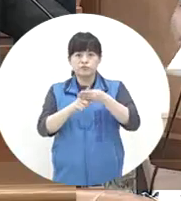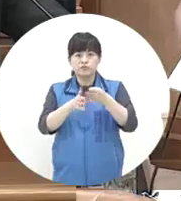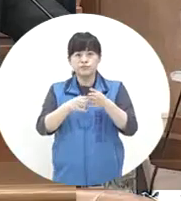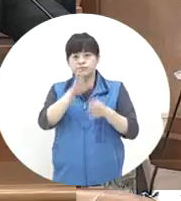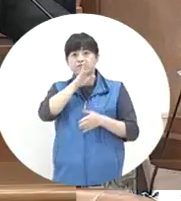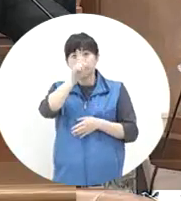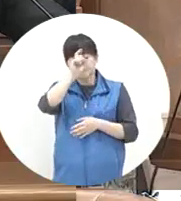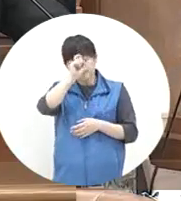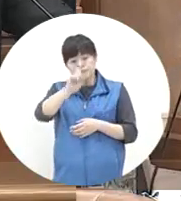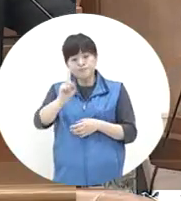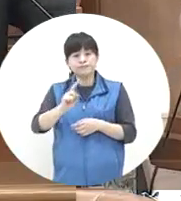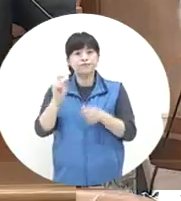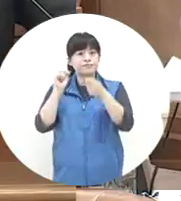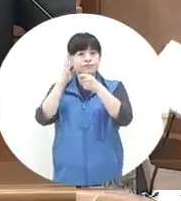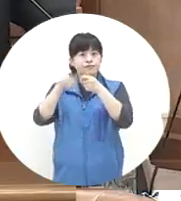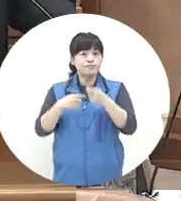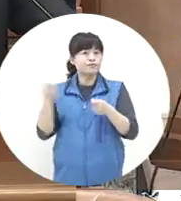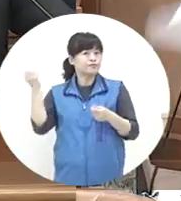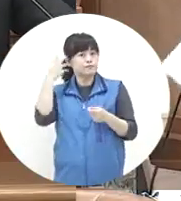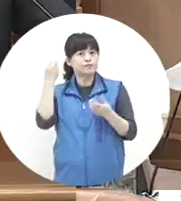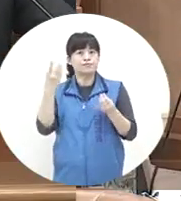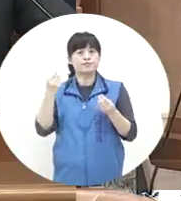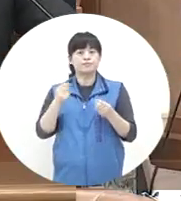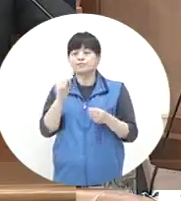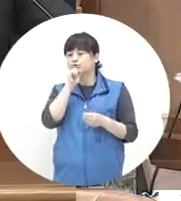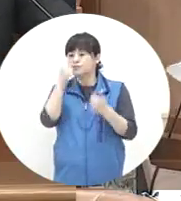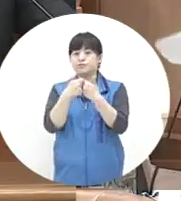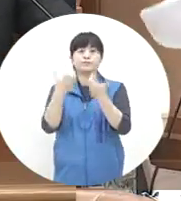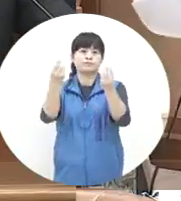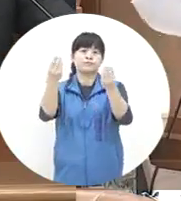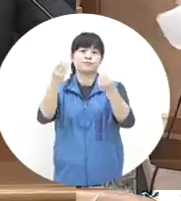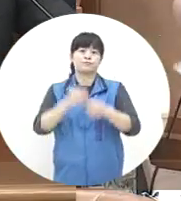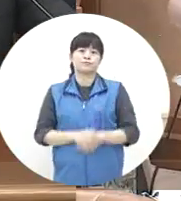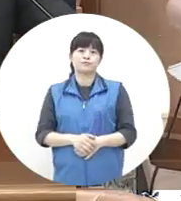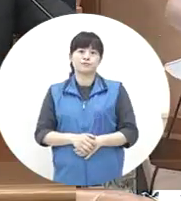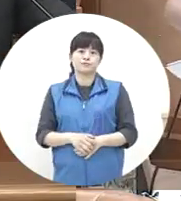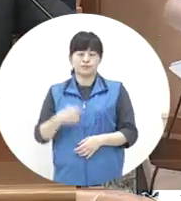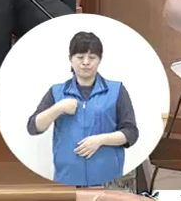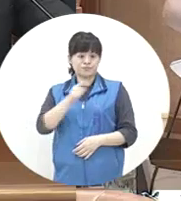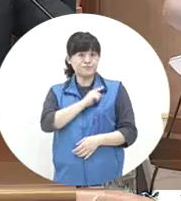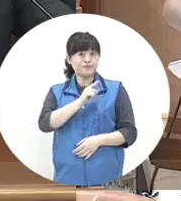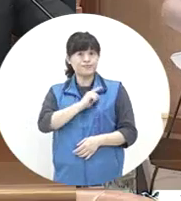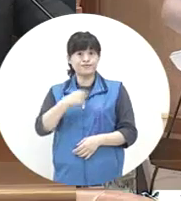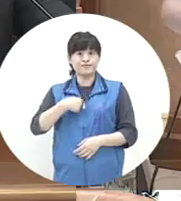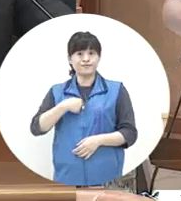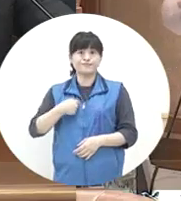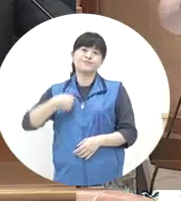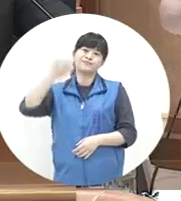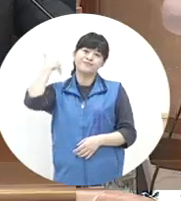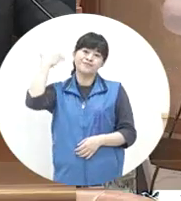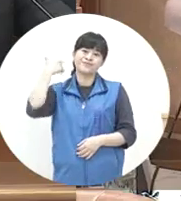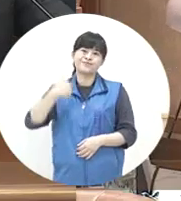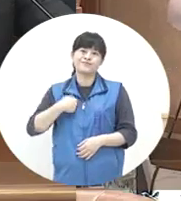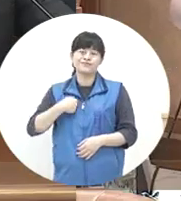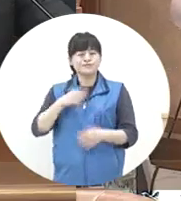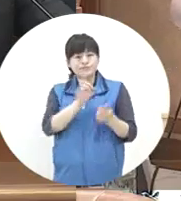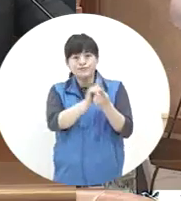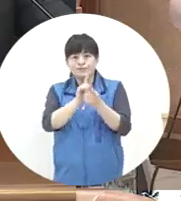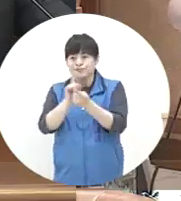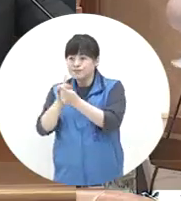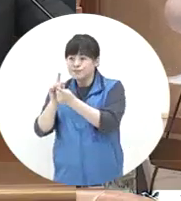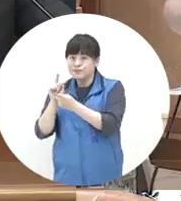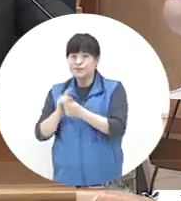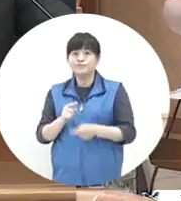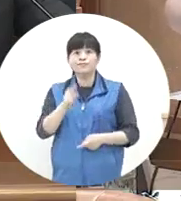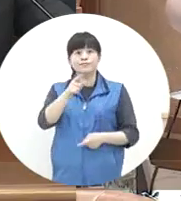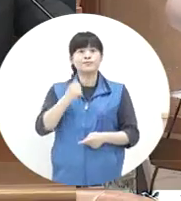这几年来没有听到任何的演唱会。我以我这个过去哈、哦、遇到的啦哈、哦，你